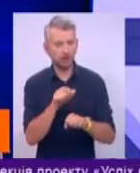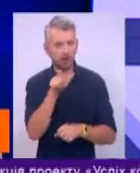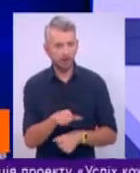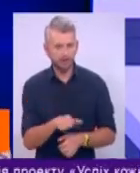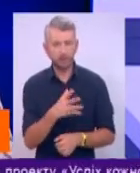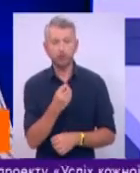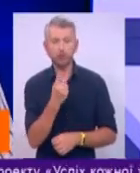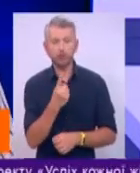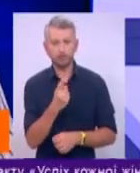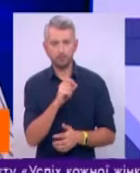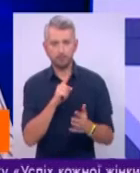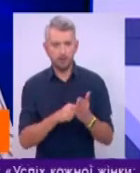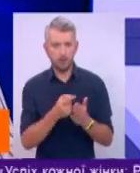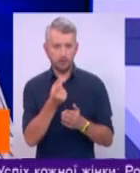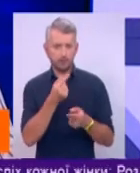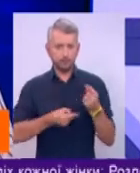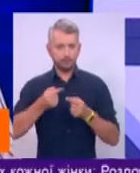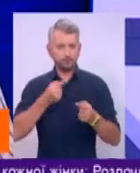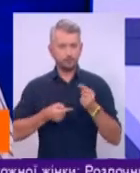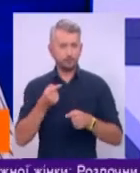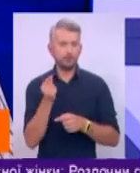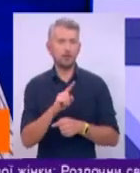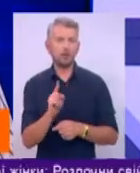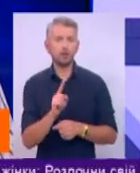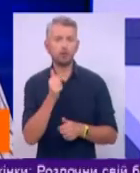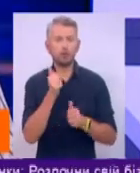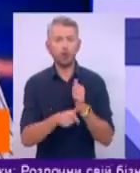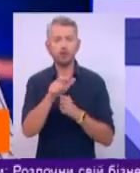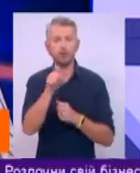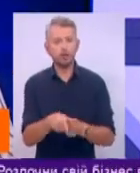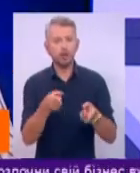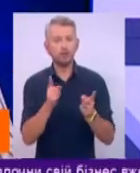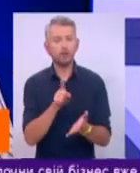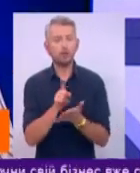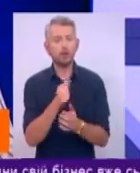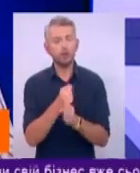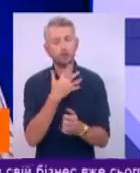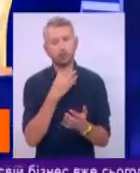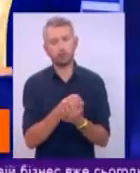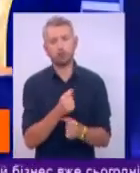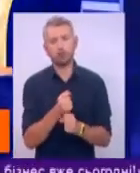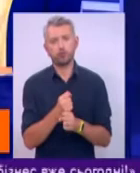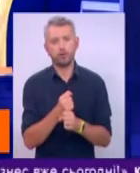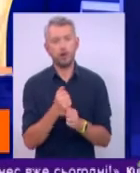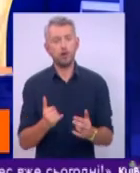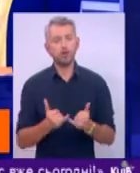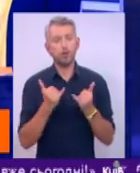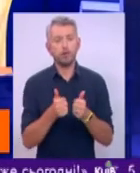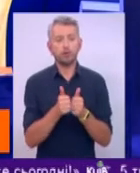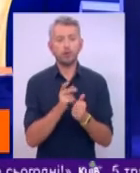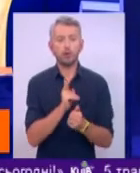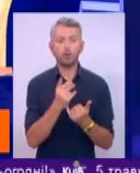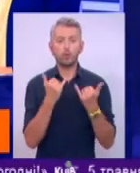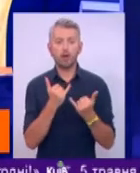один момент, повертаючись до того, що кожна людина дійсно має робити свою роботу. Шановному колегу, який